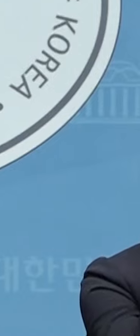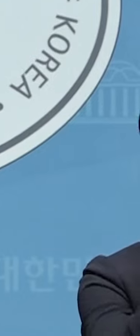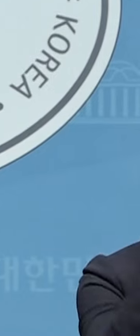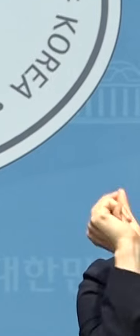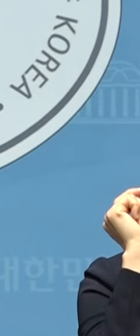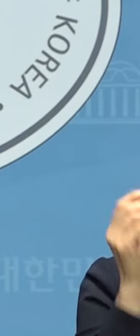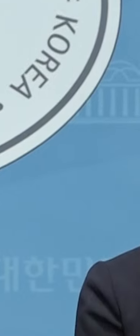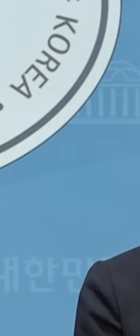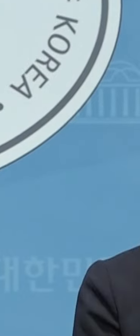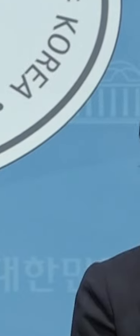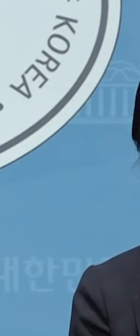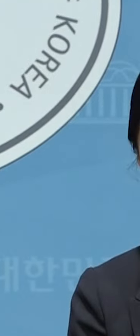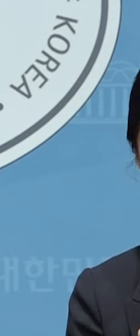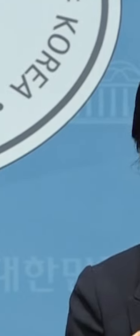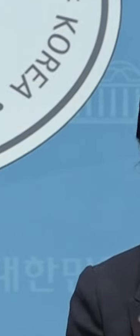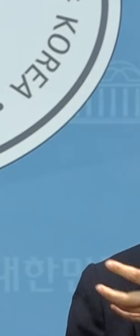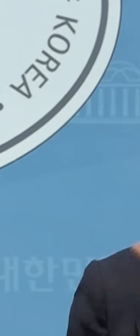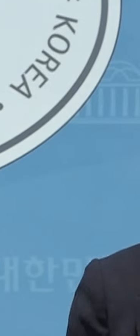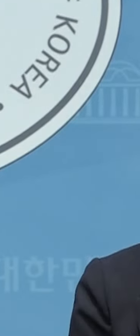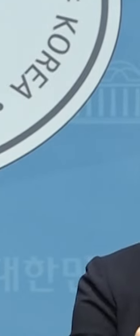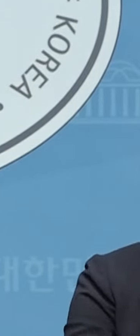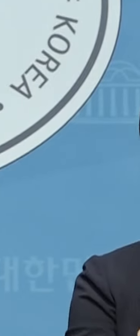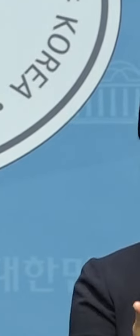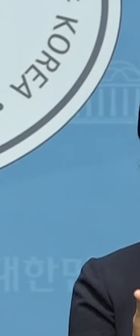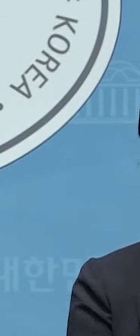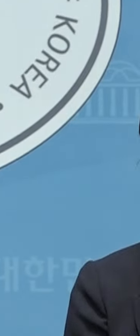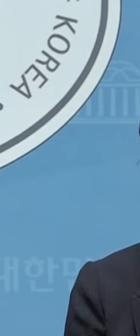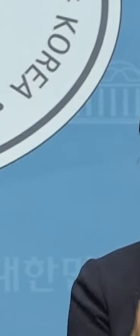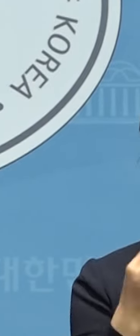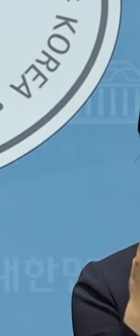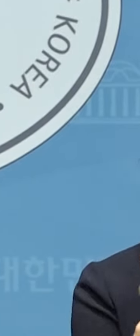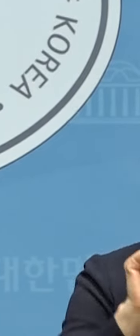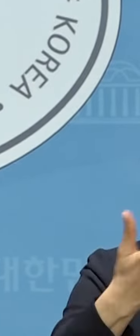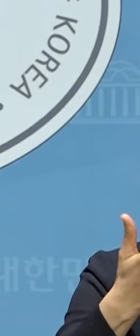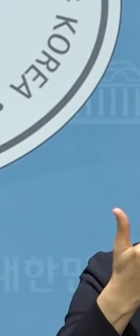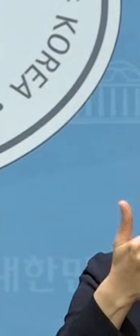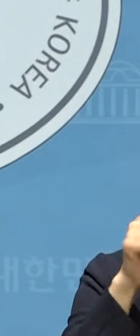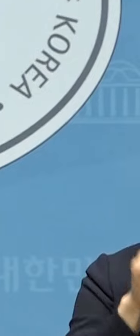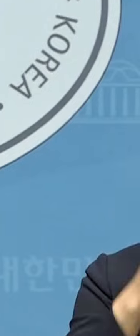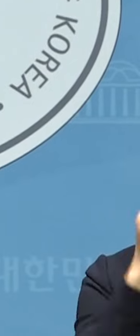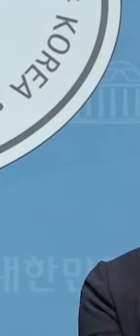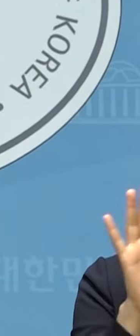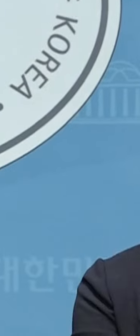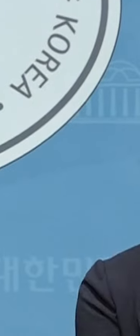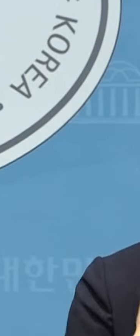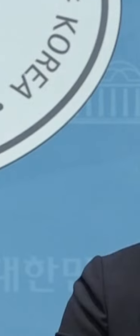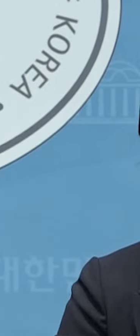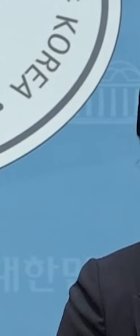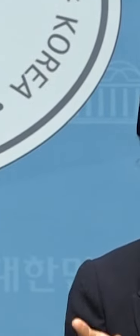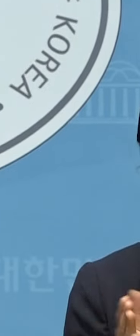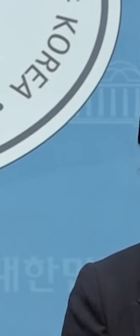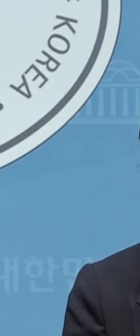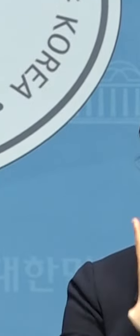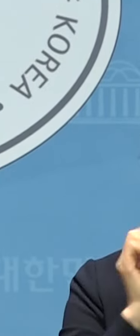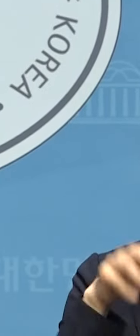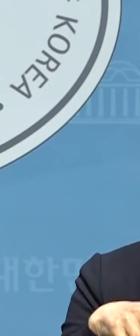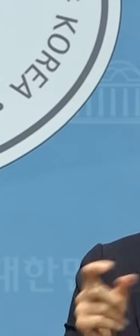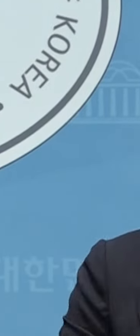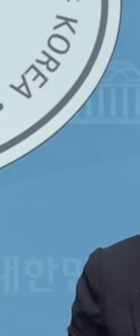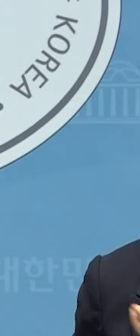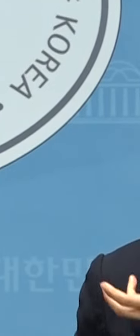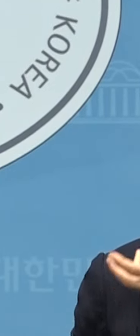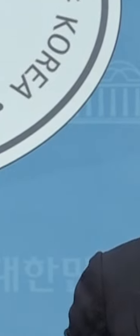부지로 매우 부적절합니다 김용현 후보자는이 같은 사실을 잘 알면서도 족을 졸속 이전을